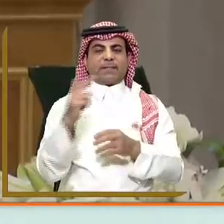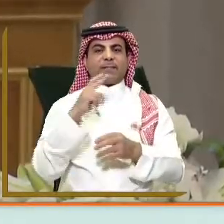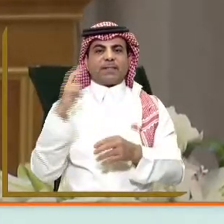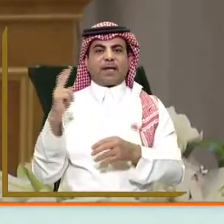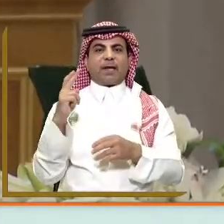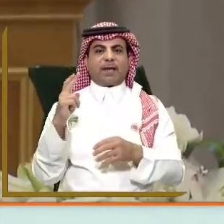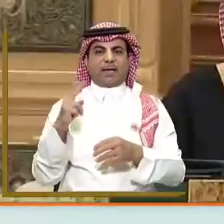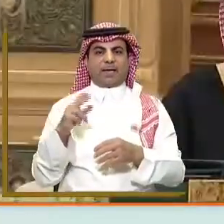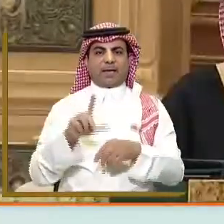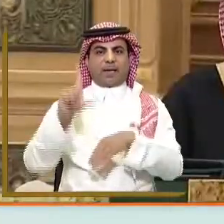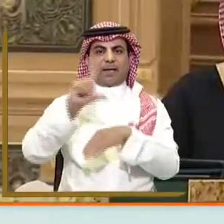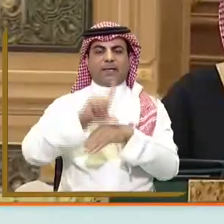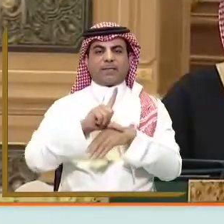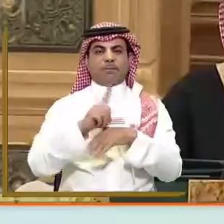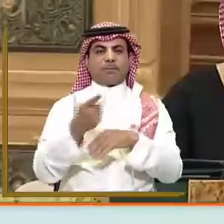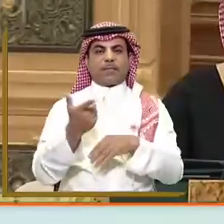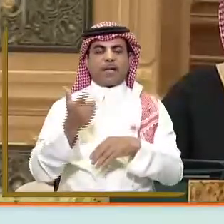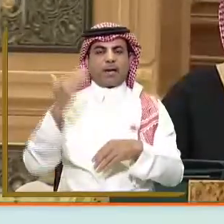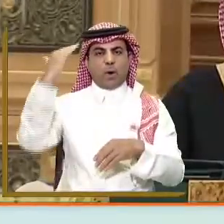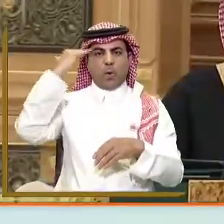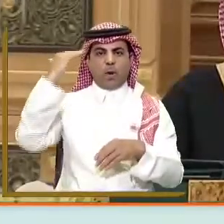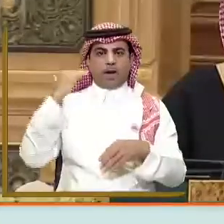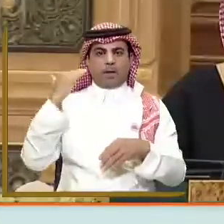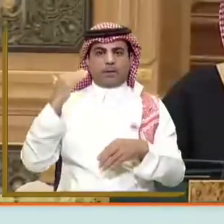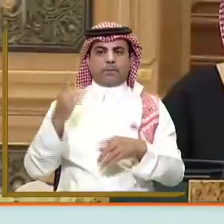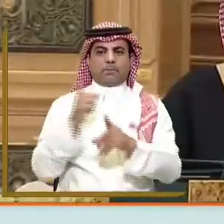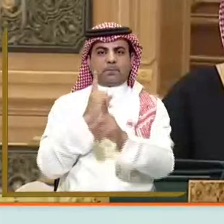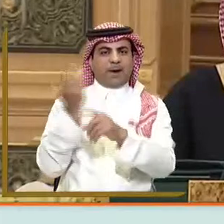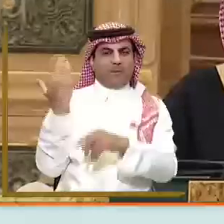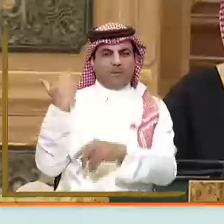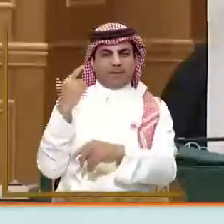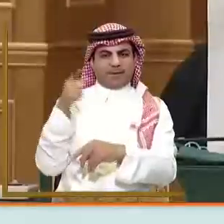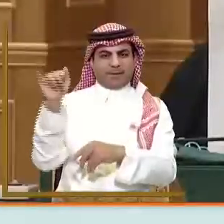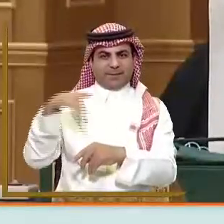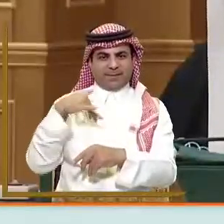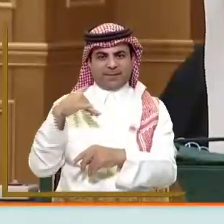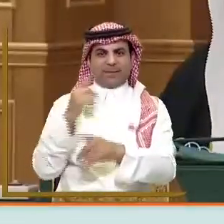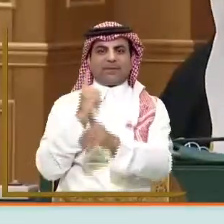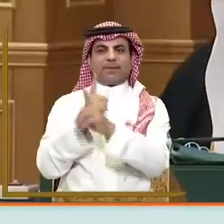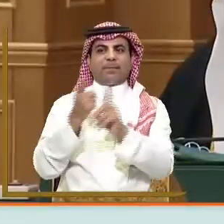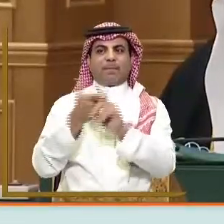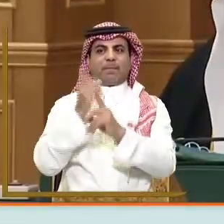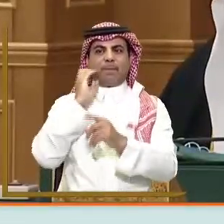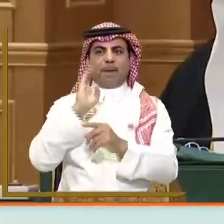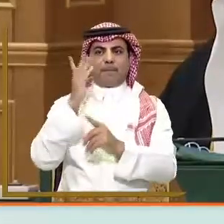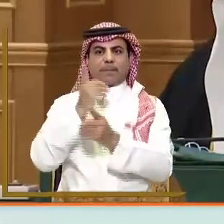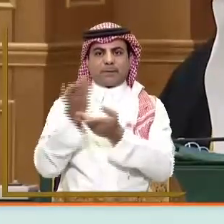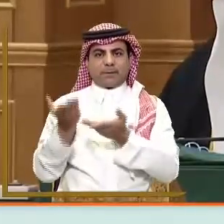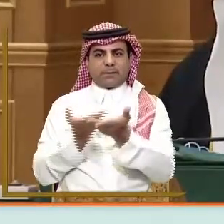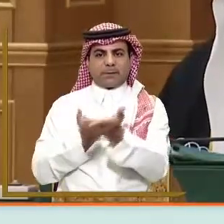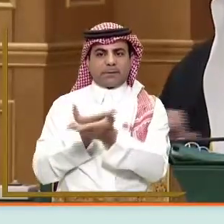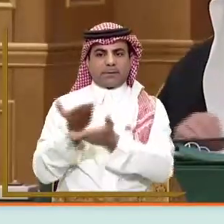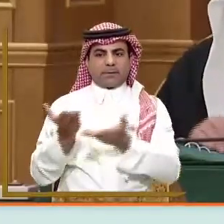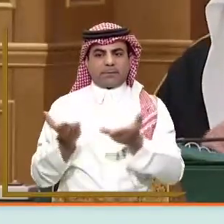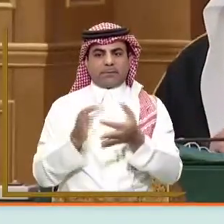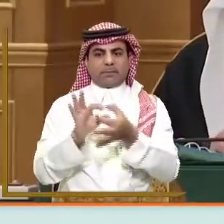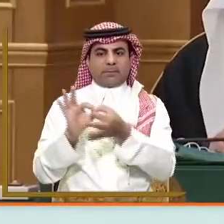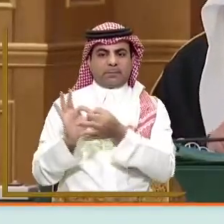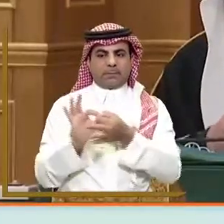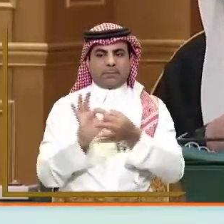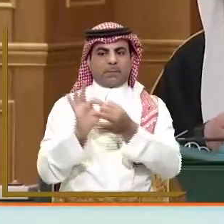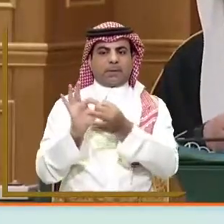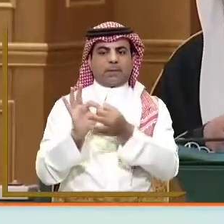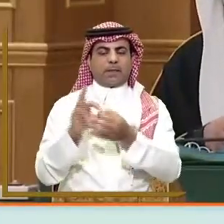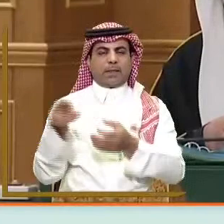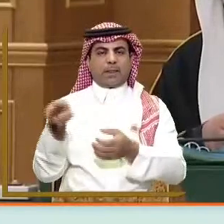الرئيس مون جين رئيس جمهورية كوريا إلى المملكة ومباحثاته مع صاحب السمو الملكي ولي العهد، وما جرى من استعراض للعلاقات